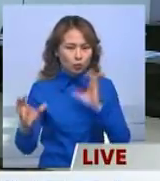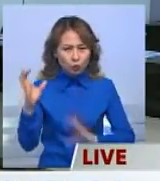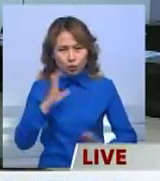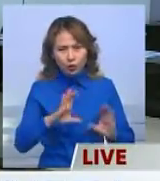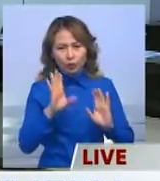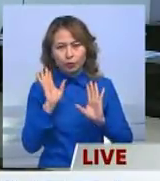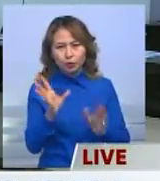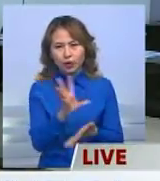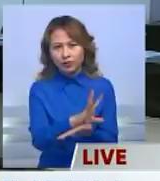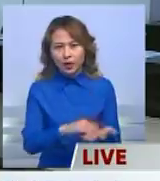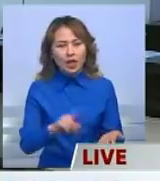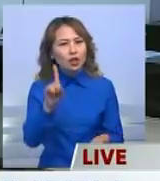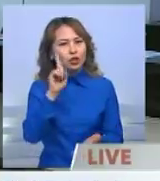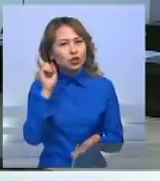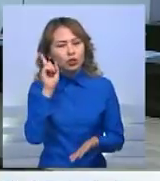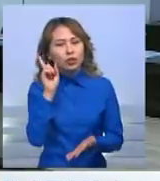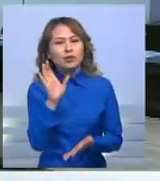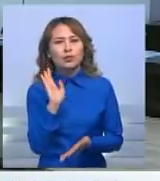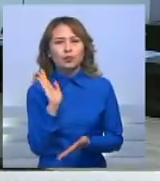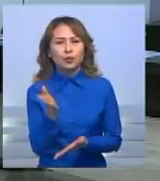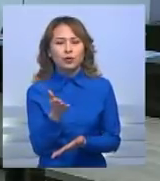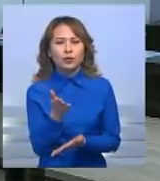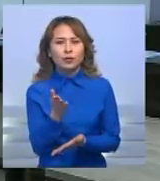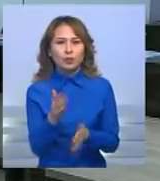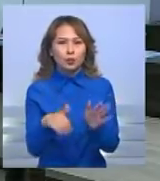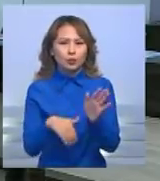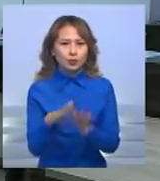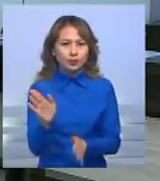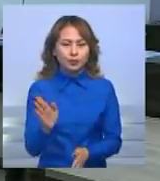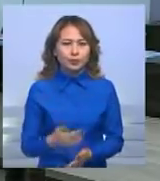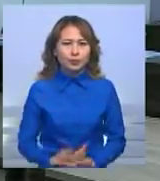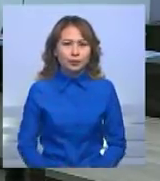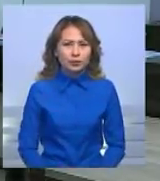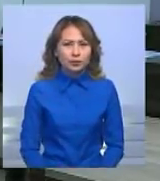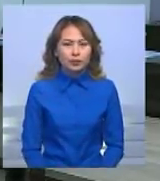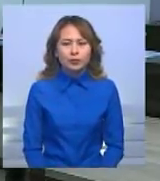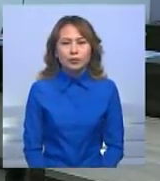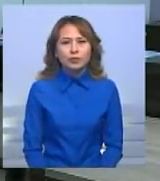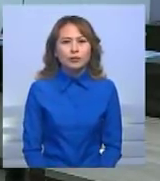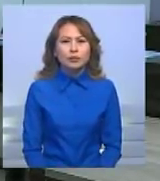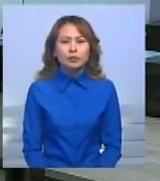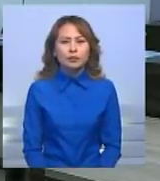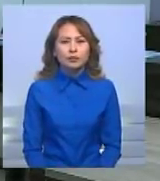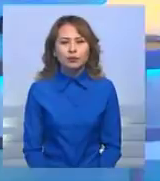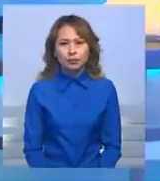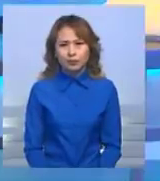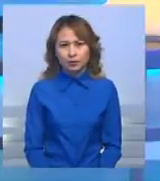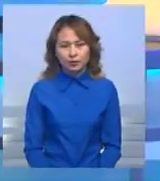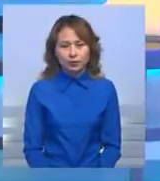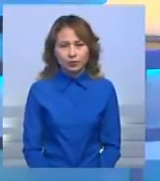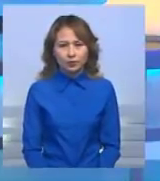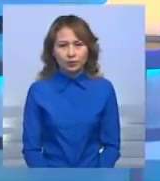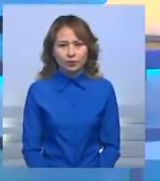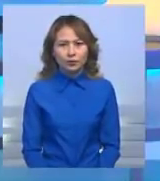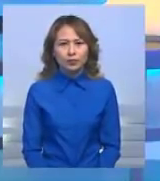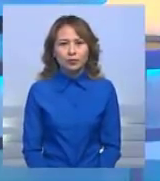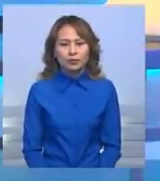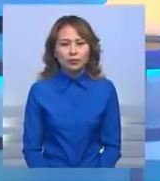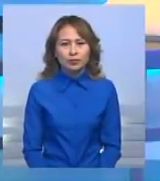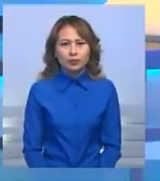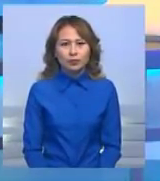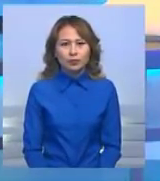алып, жас мамандар өз біліктіліктерін жетілдіретін болады, ғылыммен айналысады. Әзірге мендегі бар ақпарат осы. Мақпал.